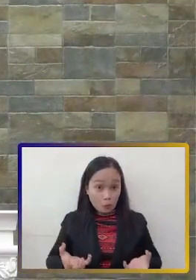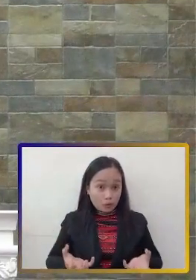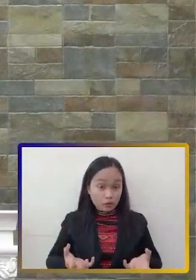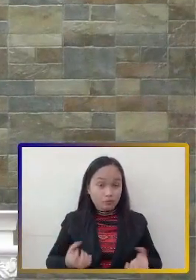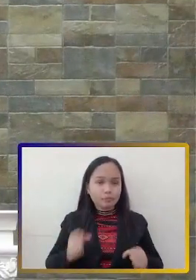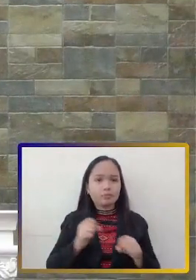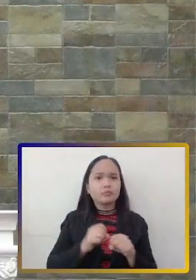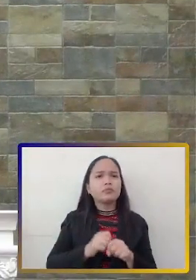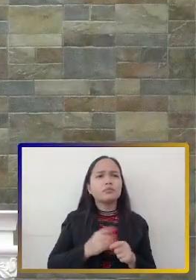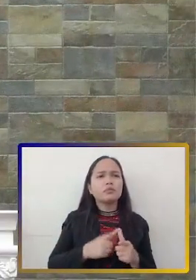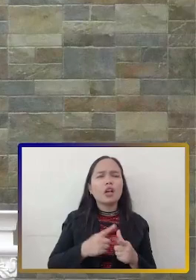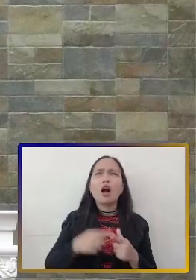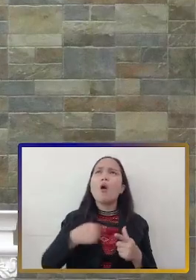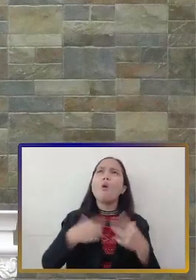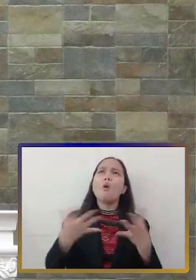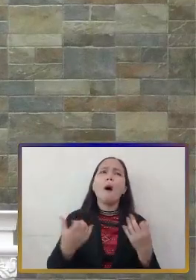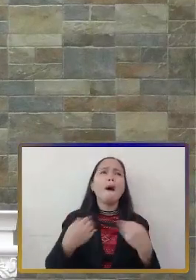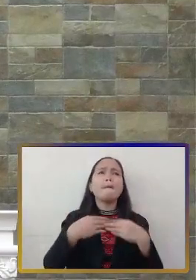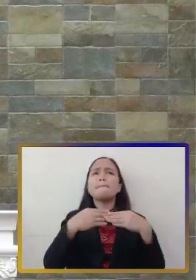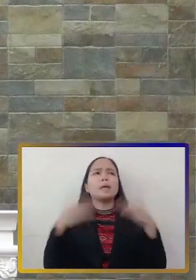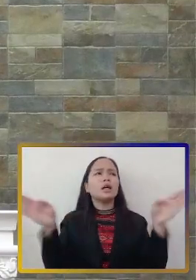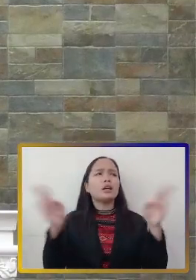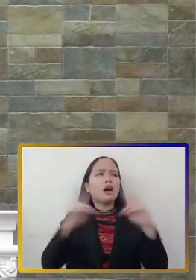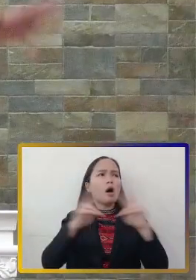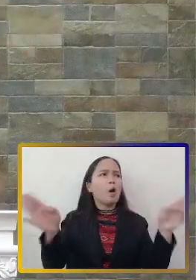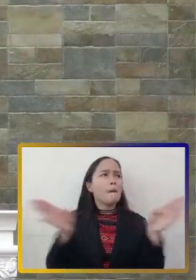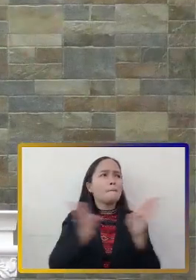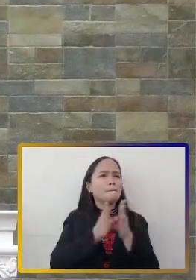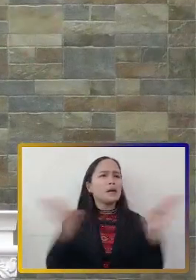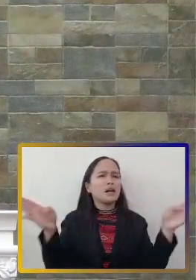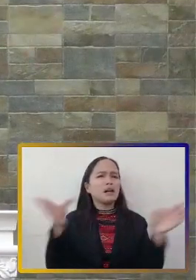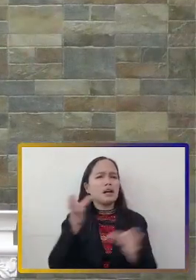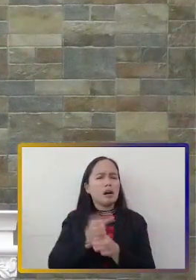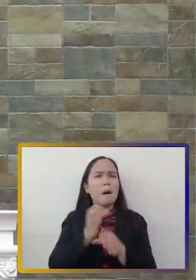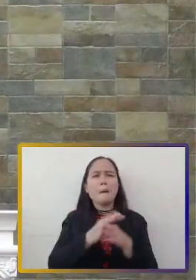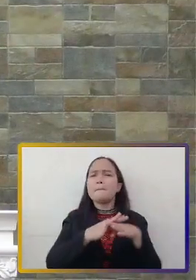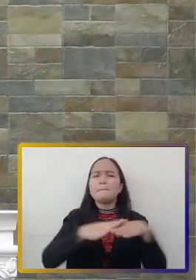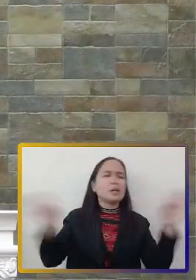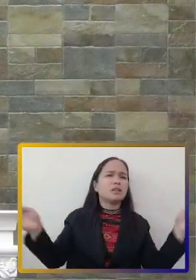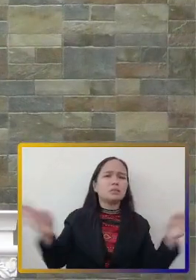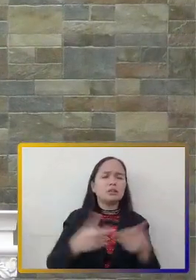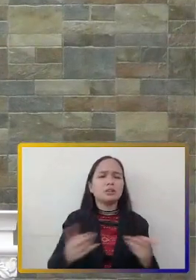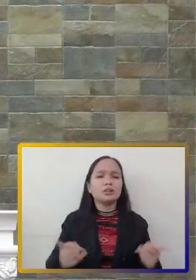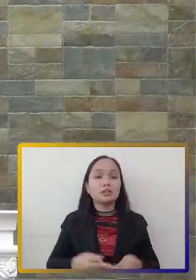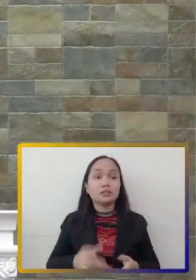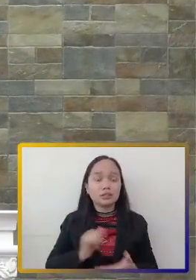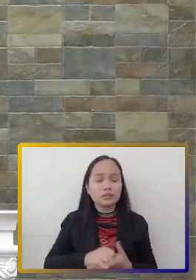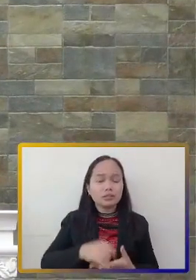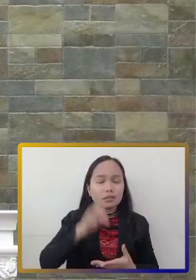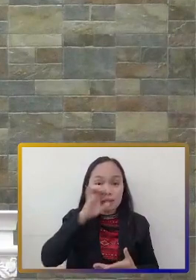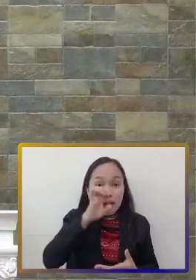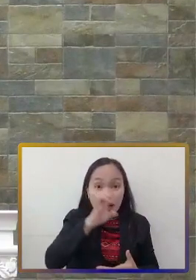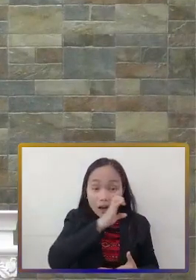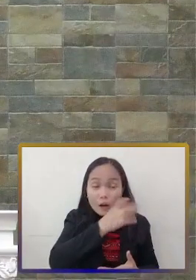Gusto ko ng ganito, malaking bahay, malaking sakyan, malaking ganitong lugar. Lust of the eyes.